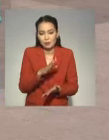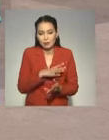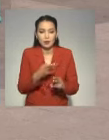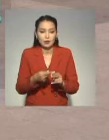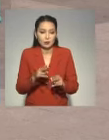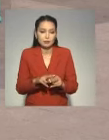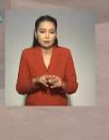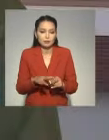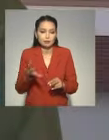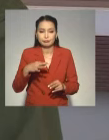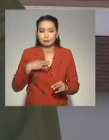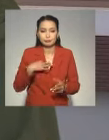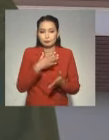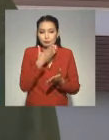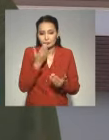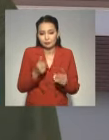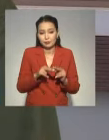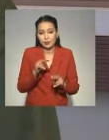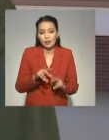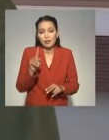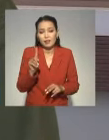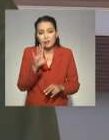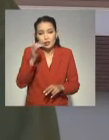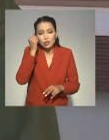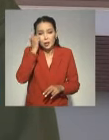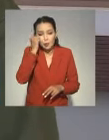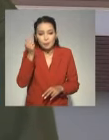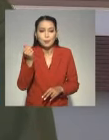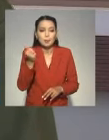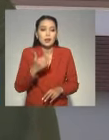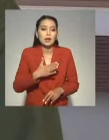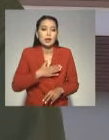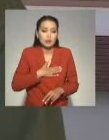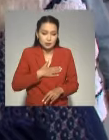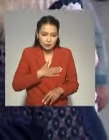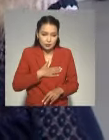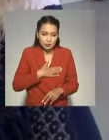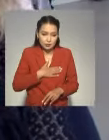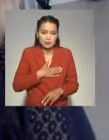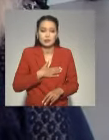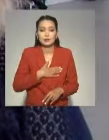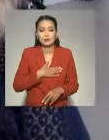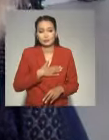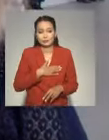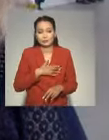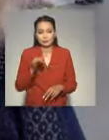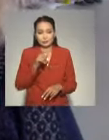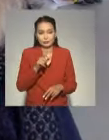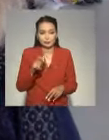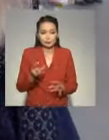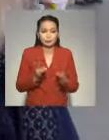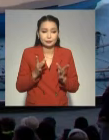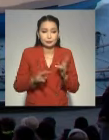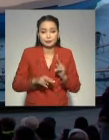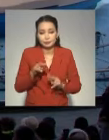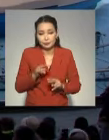не оставили равнодушным. Вечная память в наших сердцах. С праздничным настроением, чтобы вспомнить этот